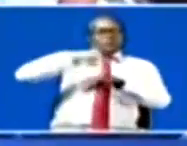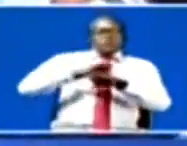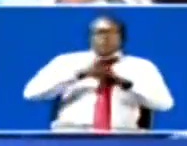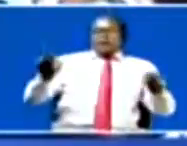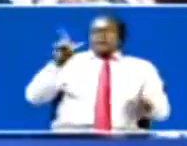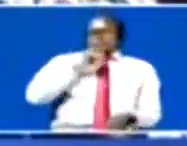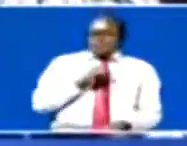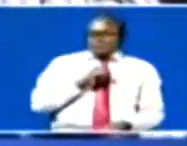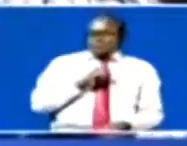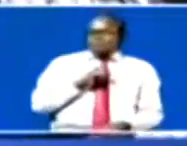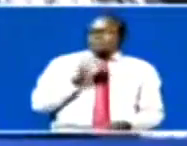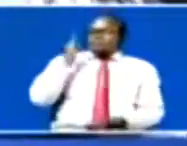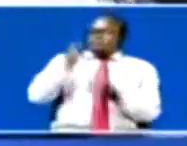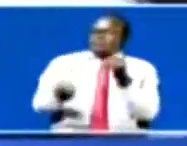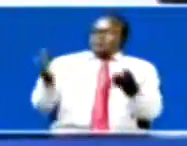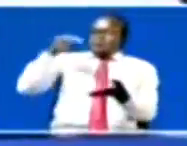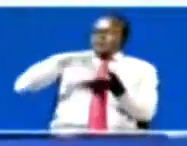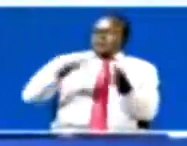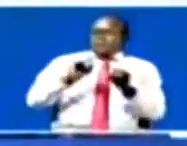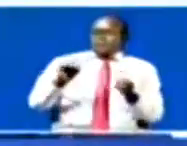letu.